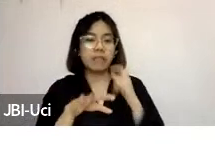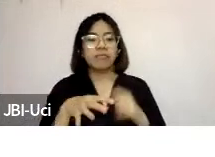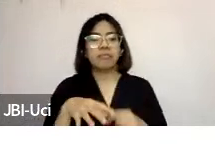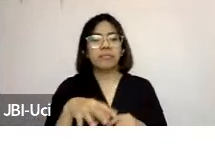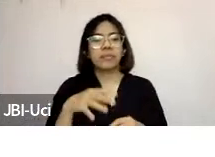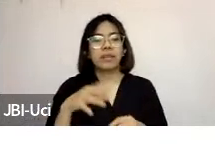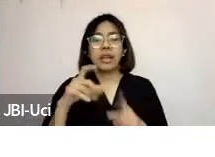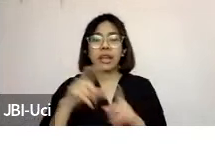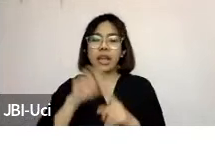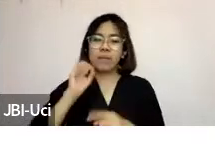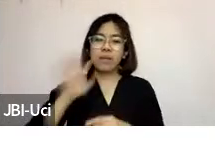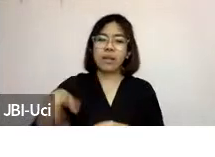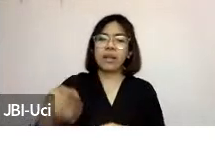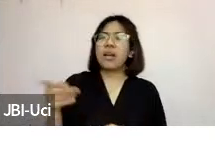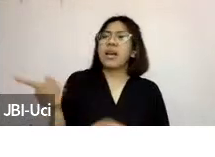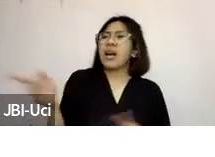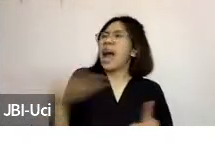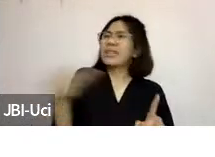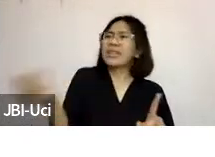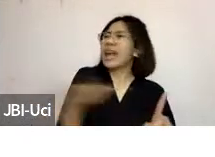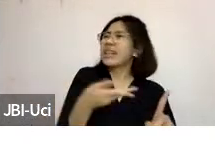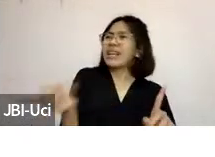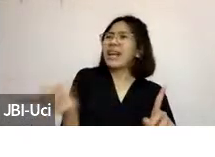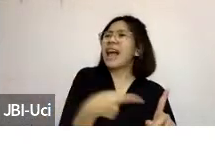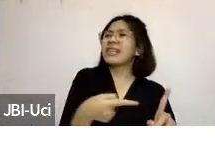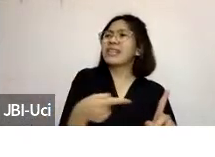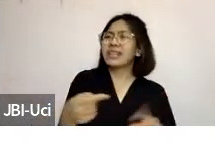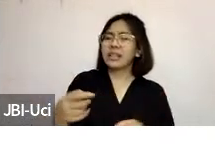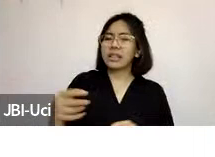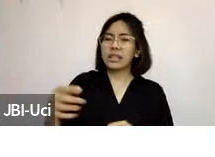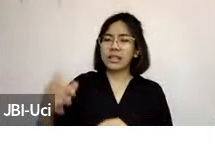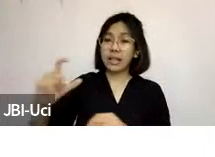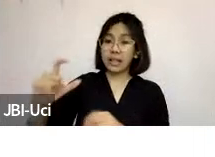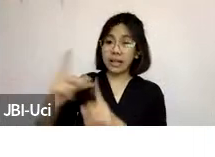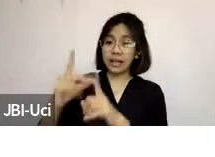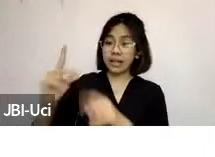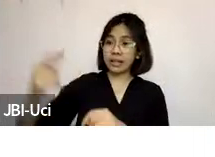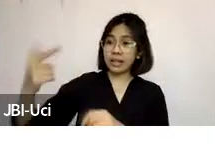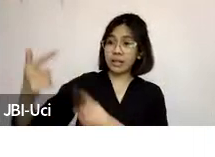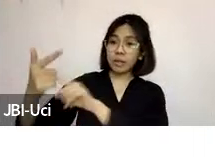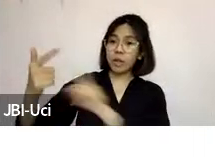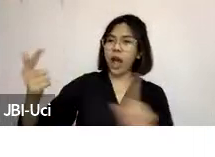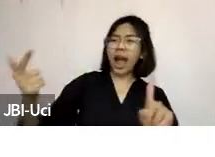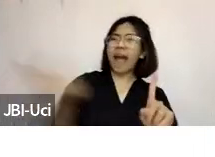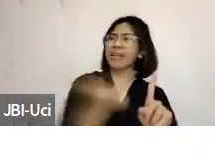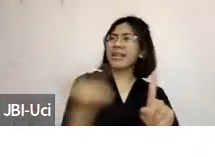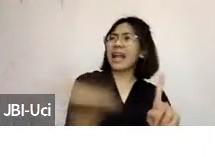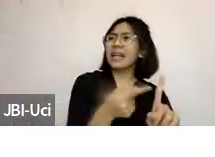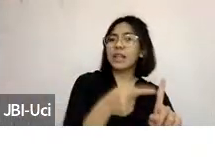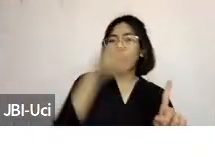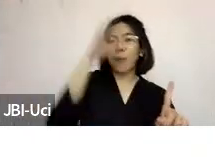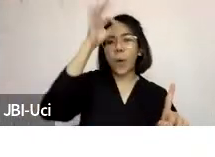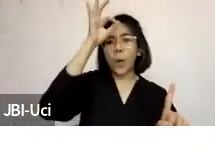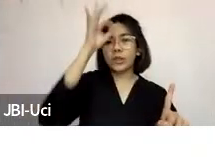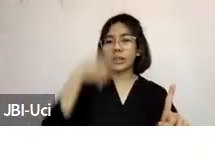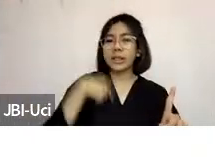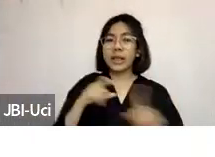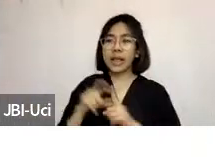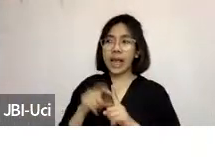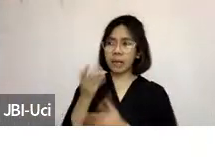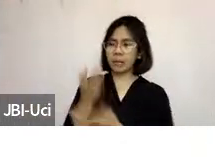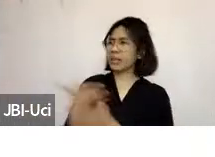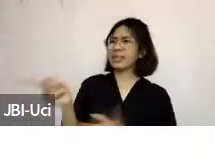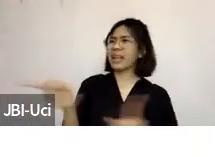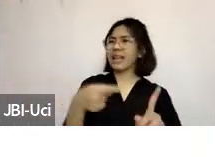let him Hafid Grace yang maksudnya adalah serahkan senjata itu kepada